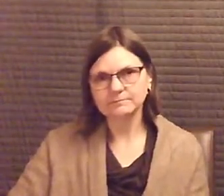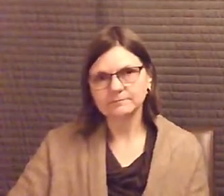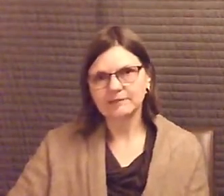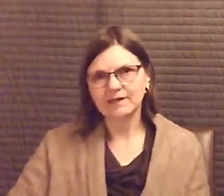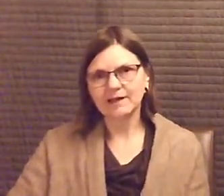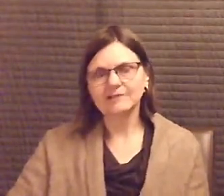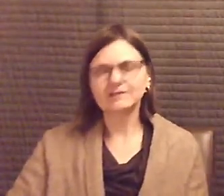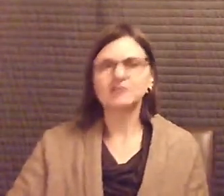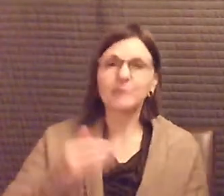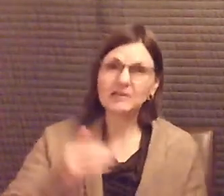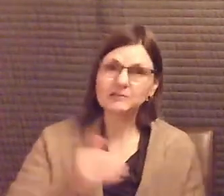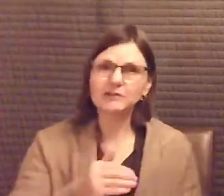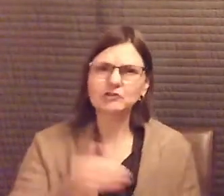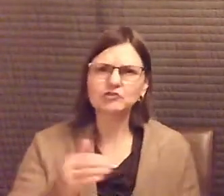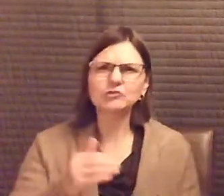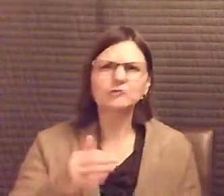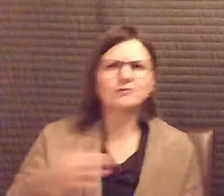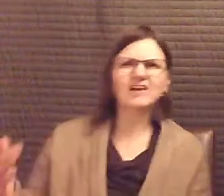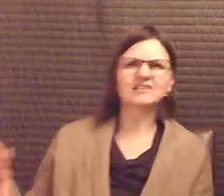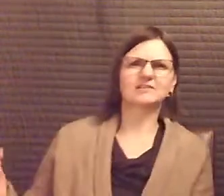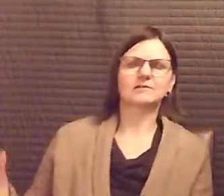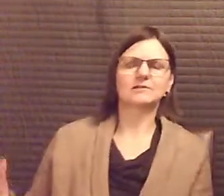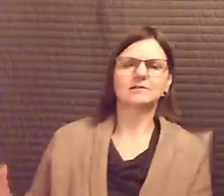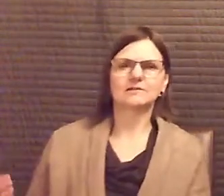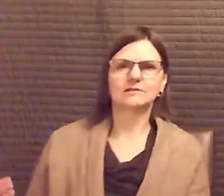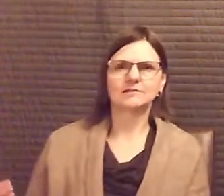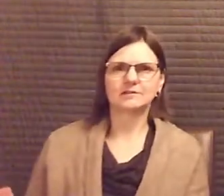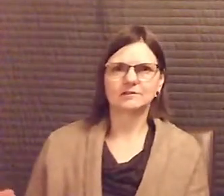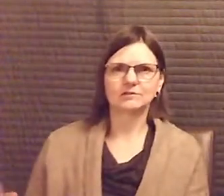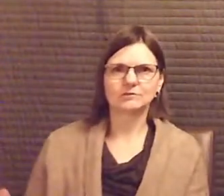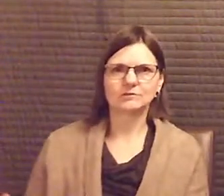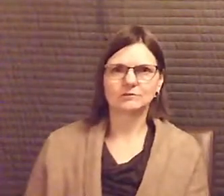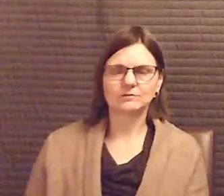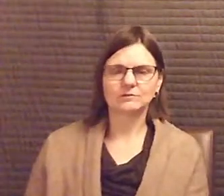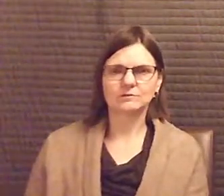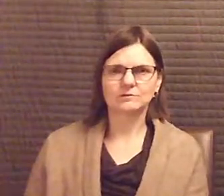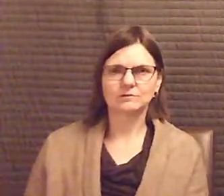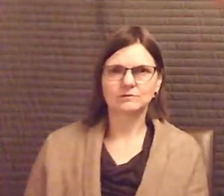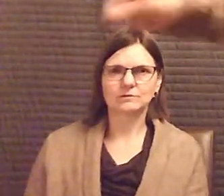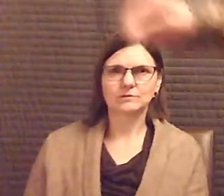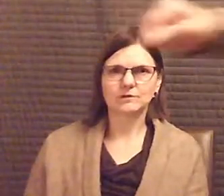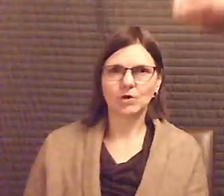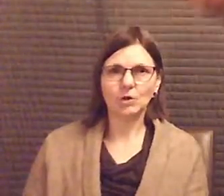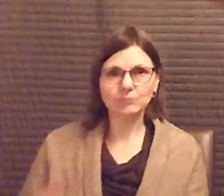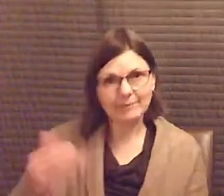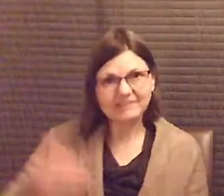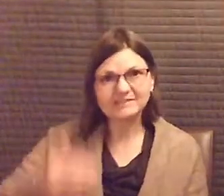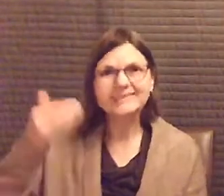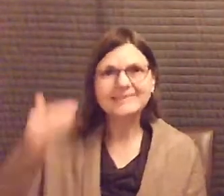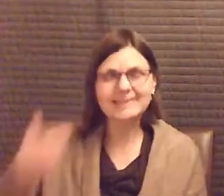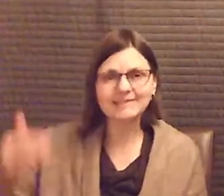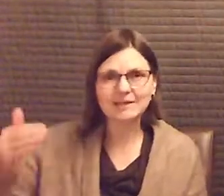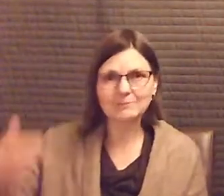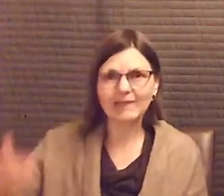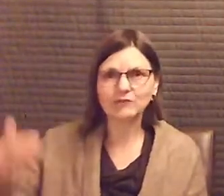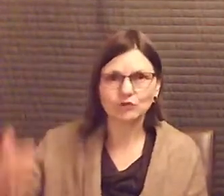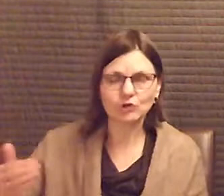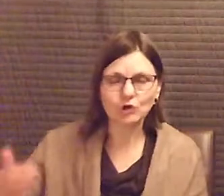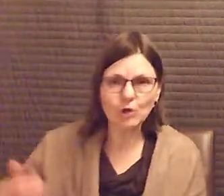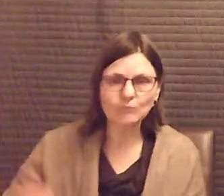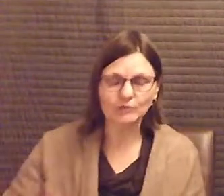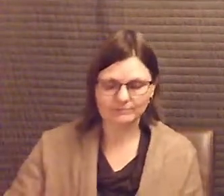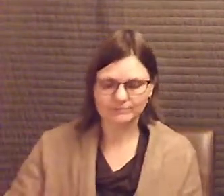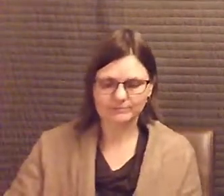selamat hij zijn specifiek de zonder familie cosmac wordt naar wie hier in omdat mensen niet in mijn